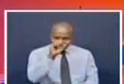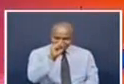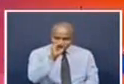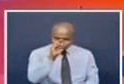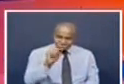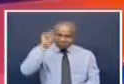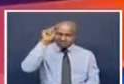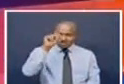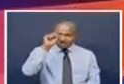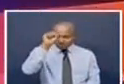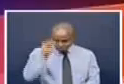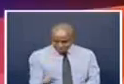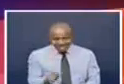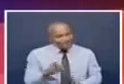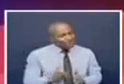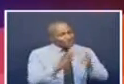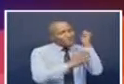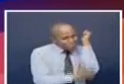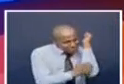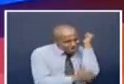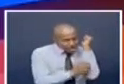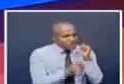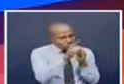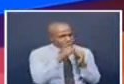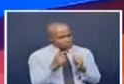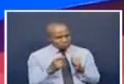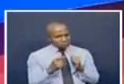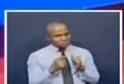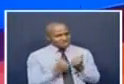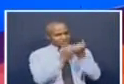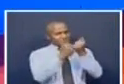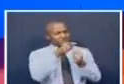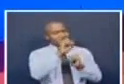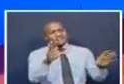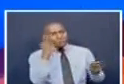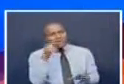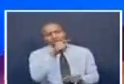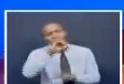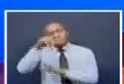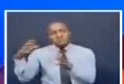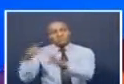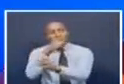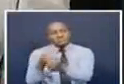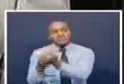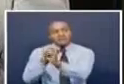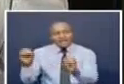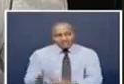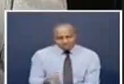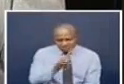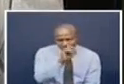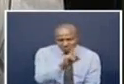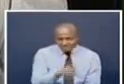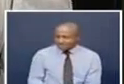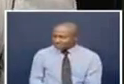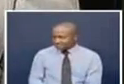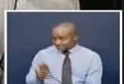kaskazini hayapitiki. Hilo linatokana na pengine wawakilishi wao kuwa katika mrengo tofauti na wako? Nafikiri hizo